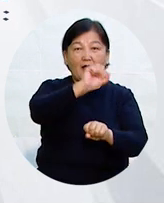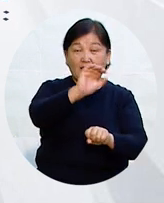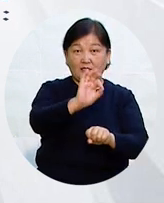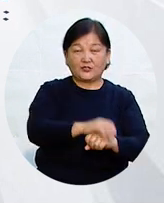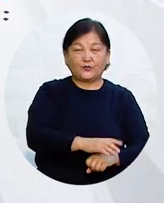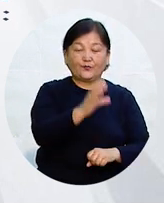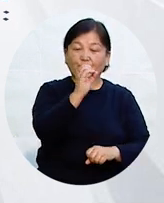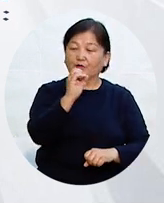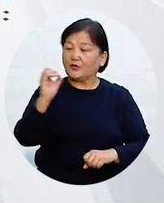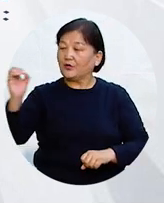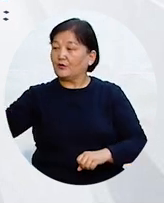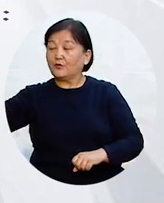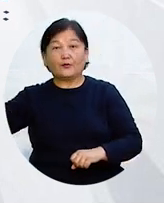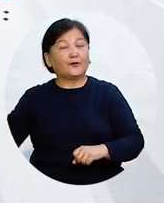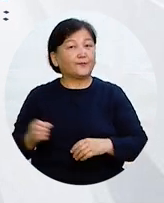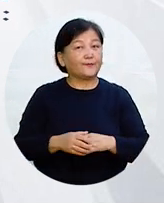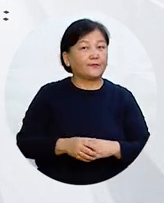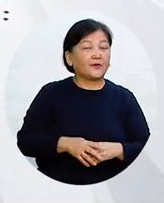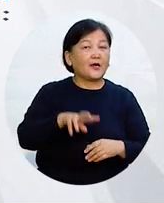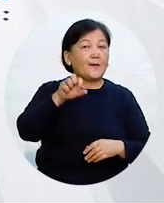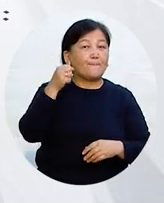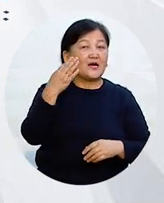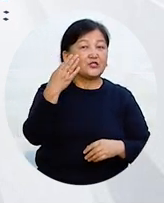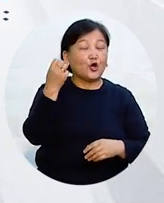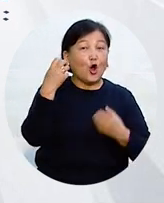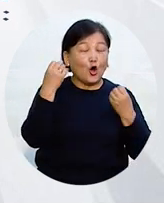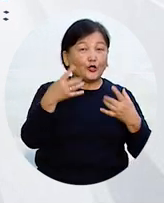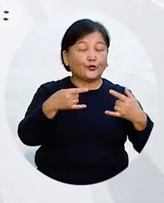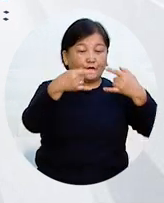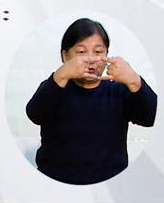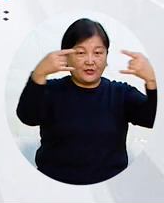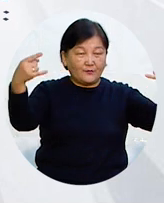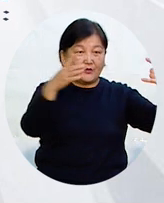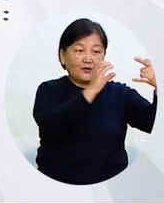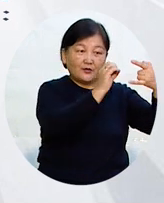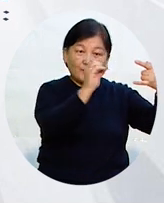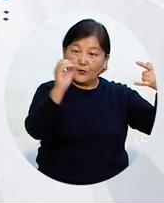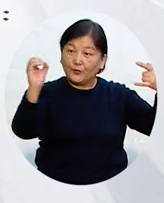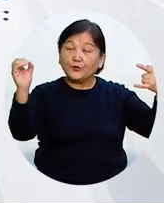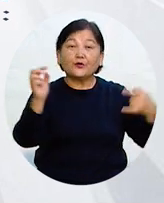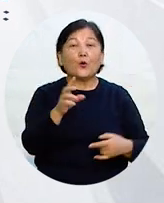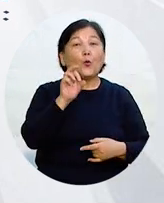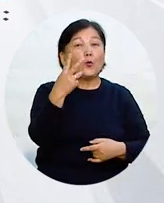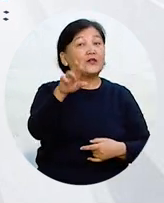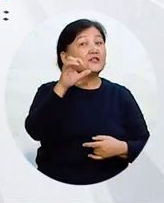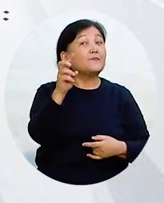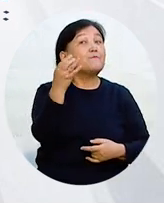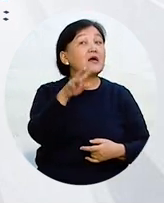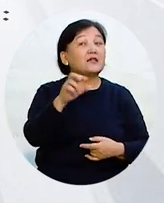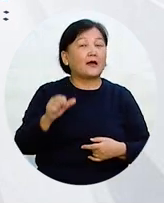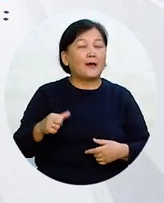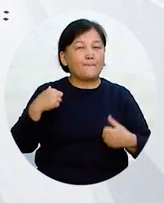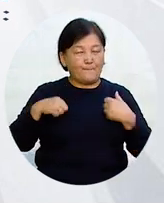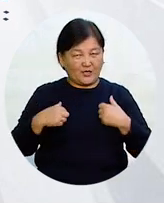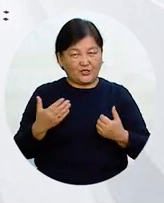Арилгав. Самбар дээр маш олон тэгүүд үлдчихээ. Эцэст нь